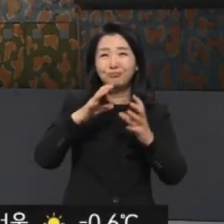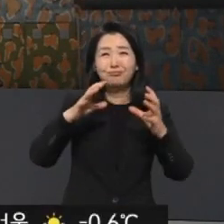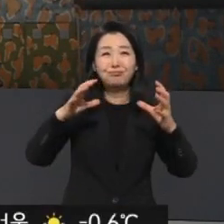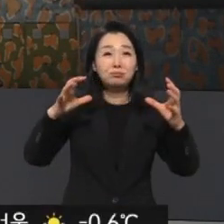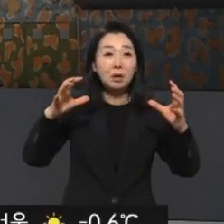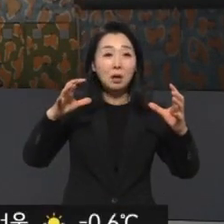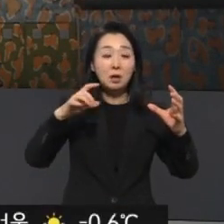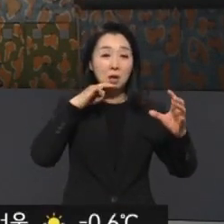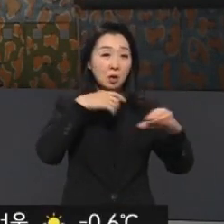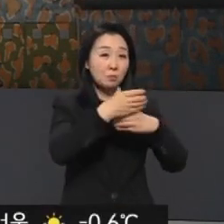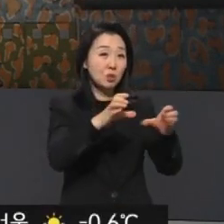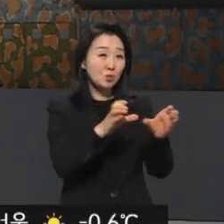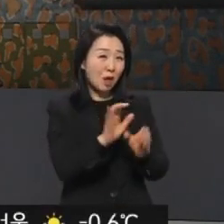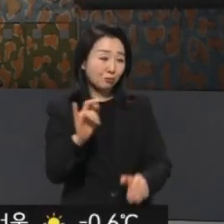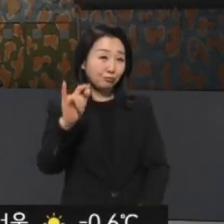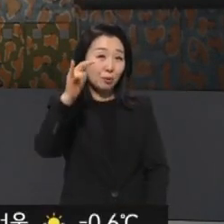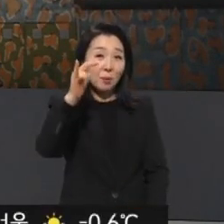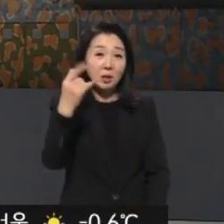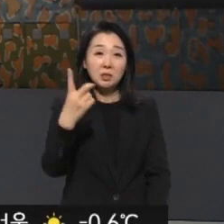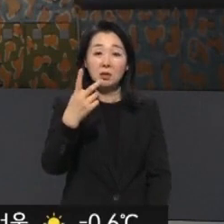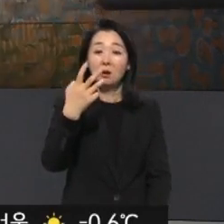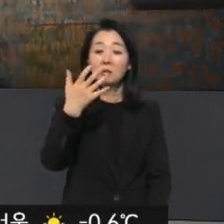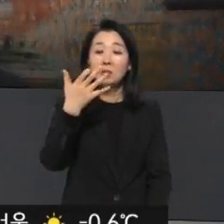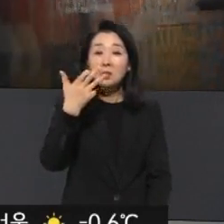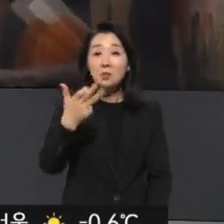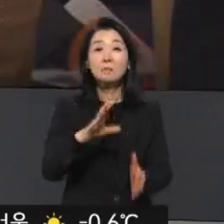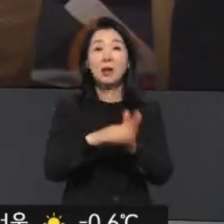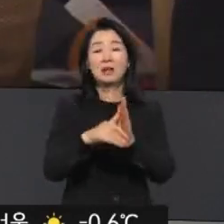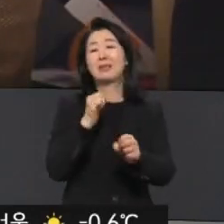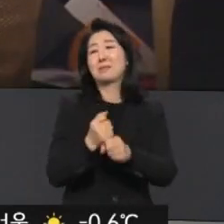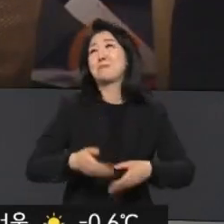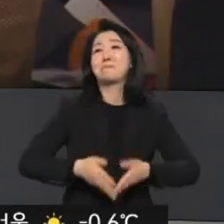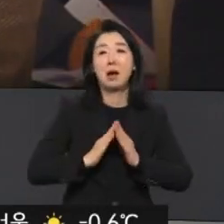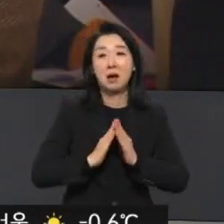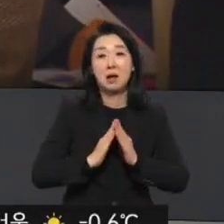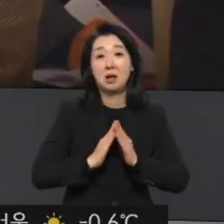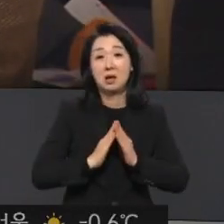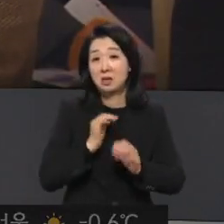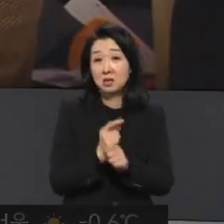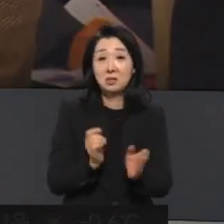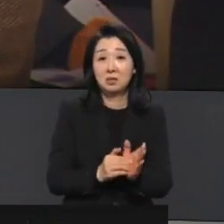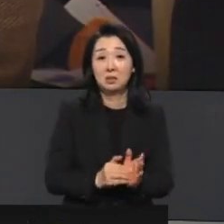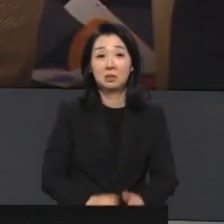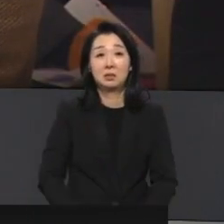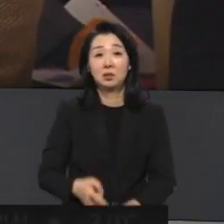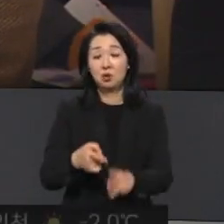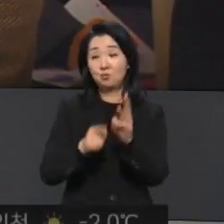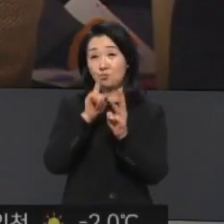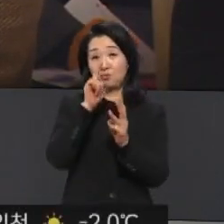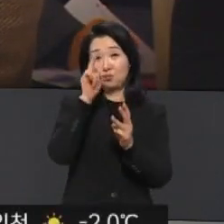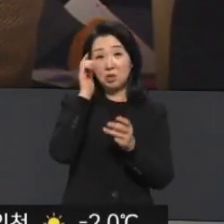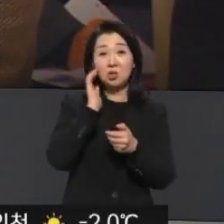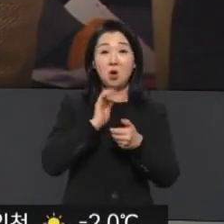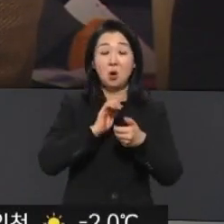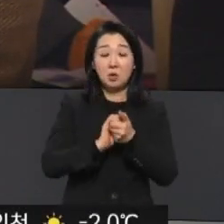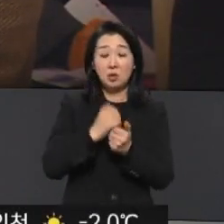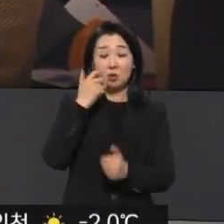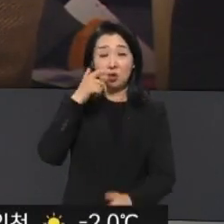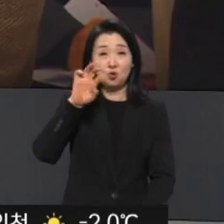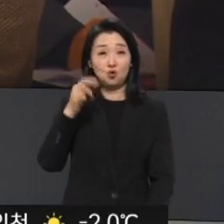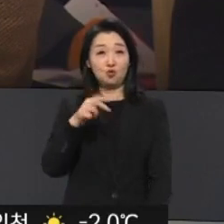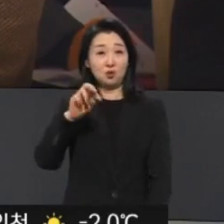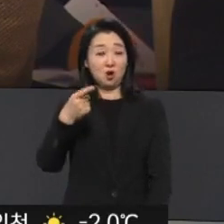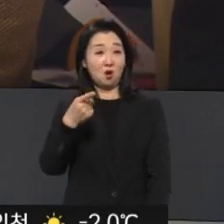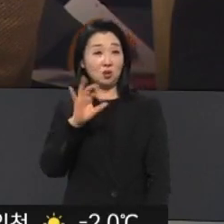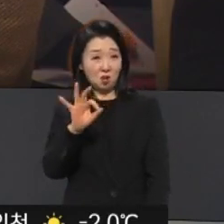모양새입니다. 민주당에선 드론 부대 2018년에 이미 창설됐다고 지적하고 나섰는데요. 문재인 청와대 출신 윤건영